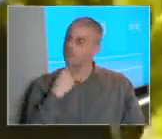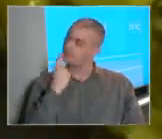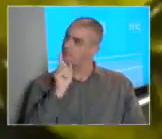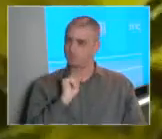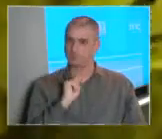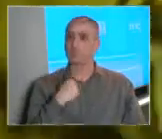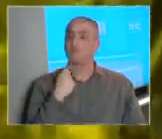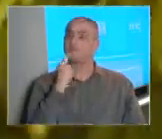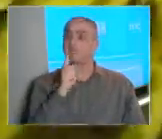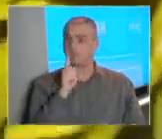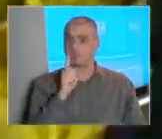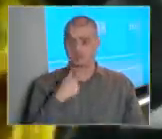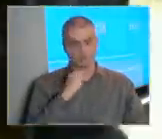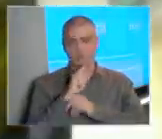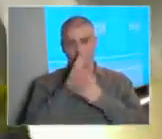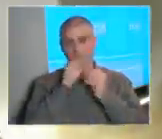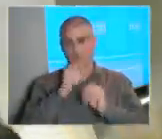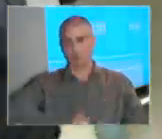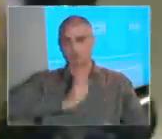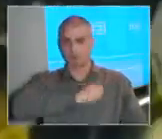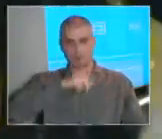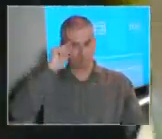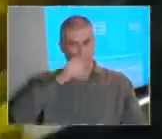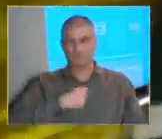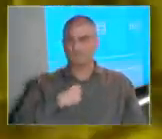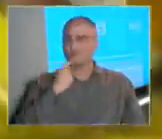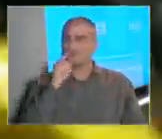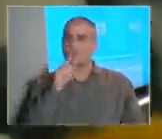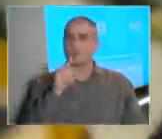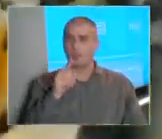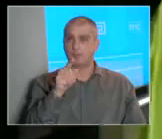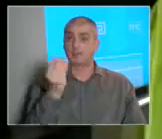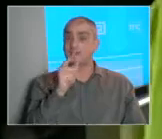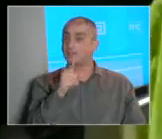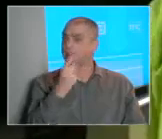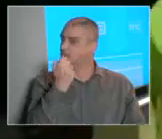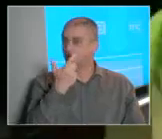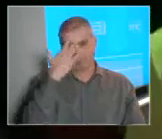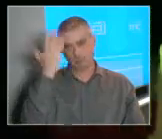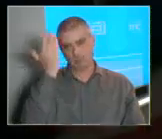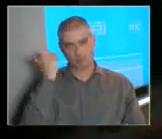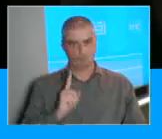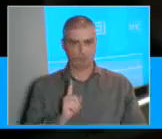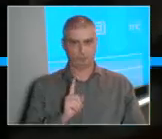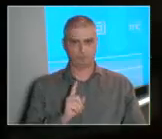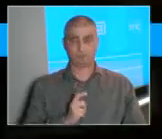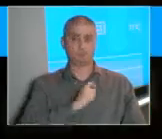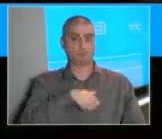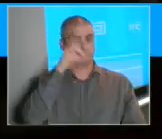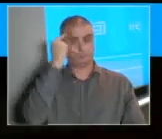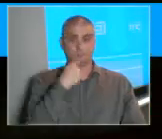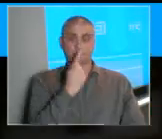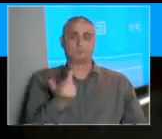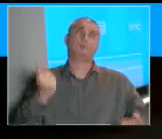האשימה, אני רק אומר לך, אני רק מיד אתייחס גם לראש עיריית תל אביב. אני אומר לך שהדבר הזה הוא כמעט ידוע מראש. טוענת עיריית תל